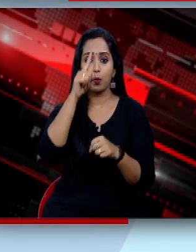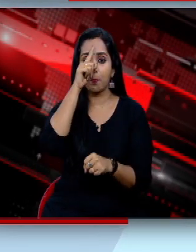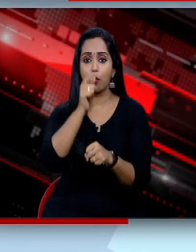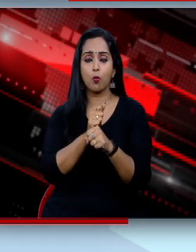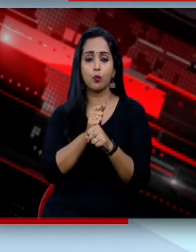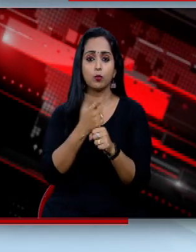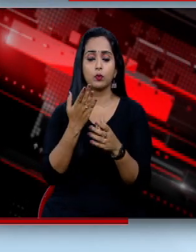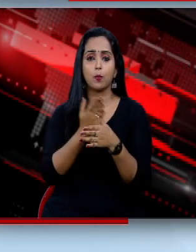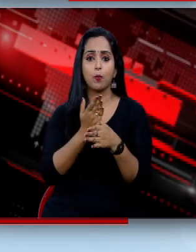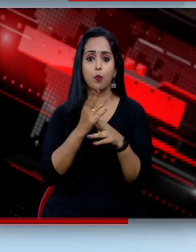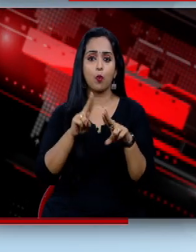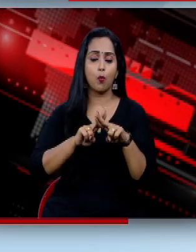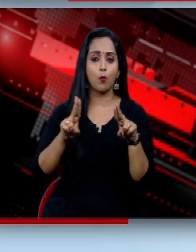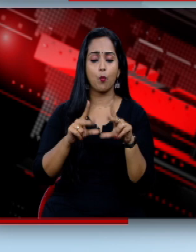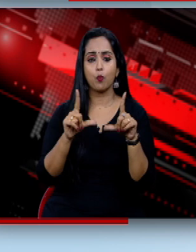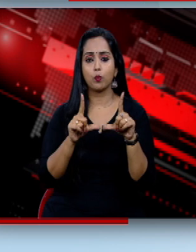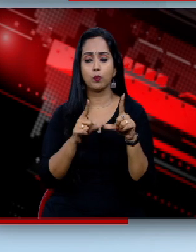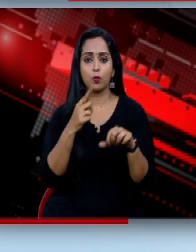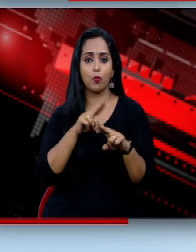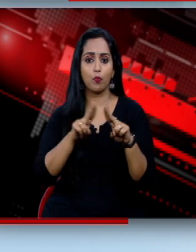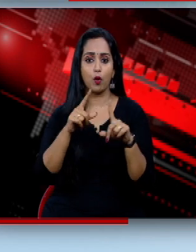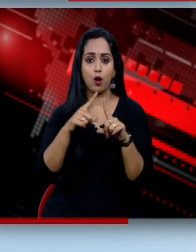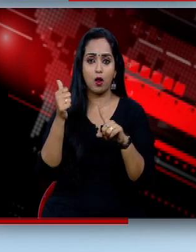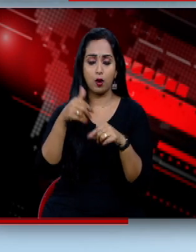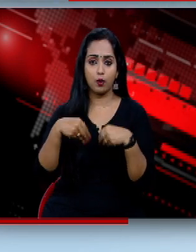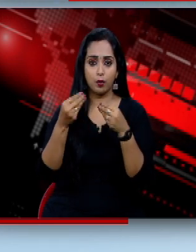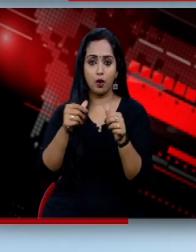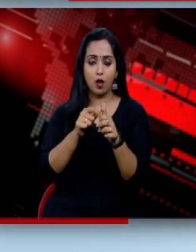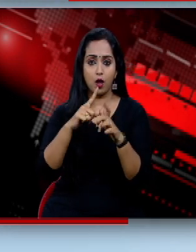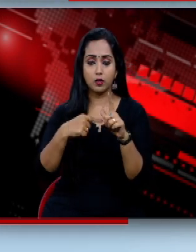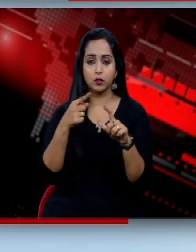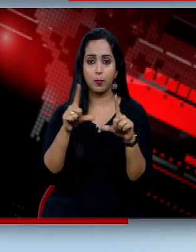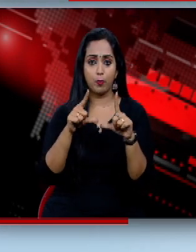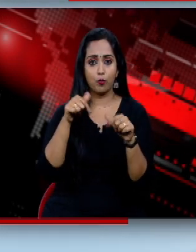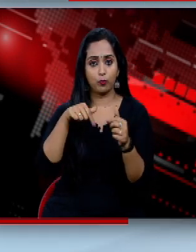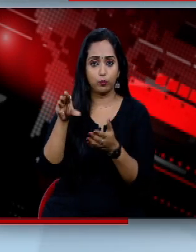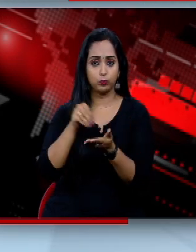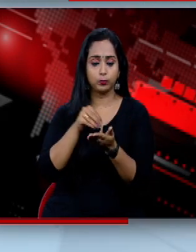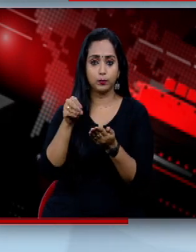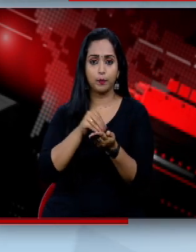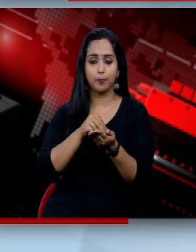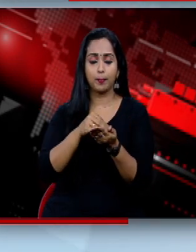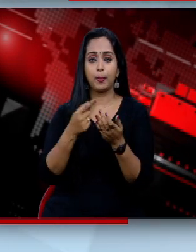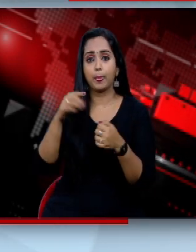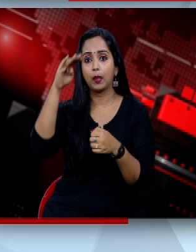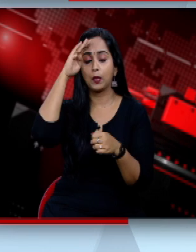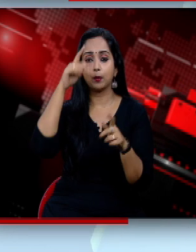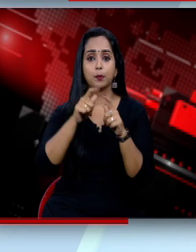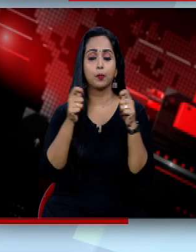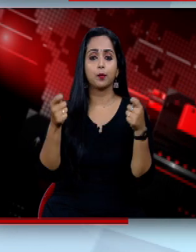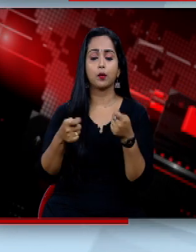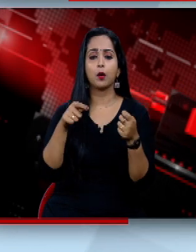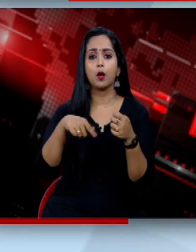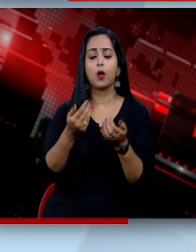റെസിപ്റ്റുകളും എല്ലാം തന്നെ ഇന്ന് അനുപമ ഡയറക്ടർക്ക് കൈമാറും. അതുപോലെ തന്നെ അജിത്തിന്റെ മൊഴിയും ഇന്ന് രേഖപ്പെടുത്തുന്നുണ്ട്. പത്രപരസ്യം കണ്ട അജിത്ത് ശിശുക്ഷേമ സമിതിയെ